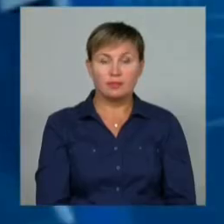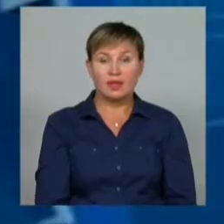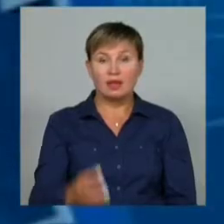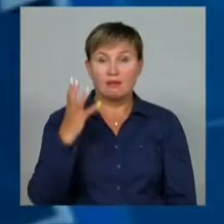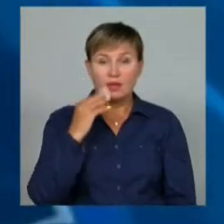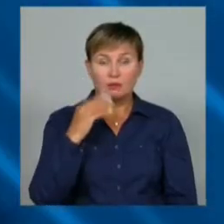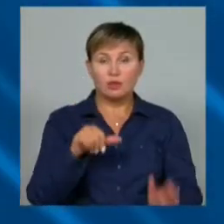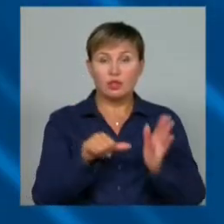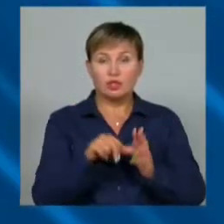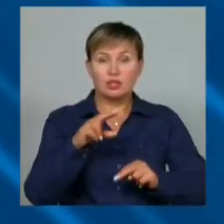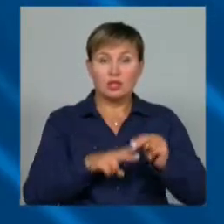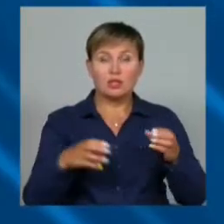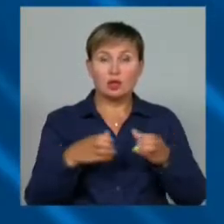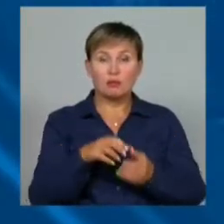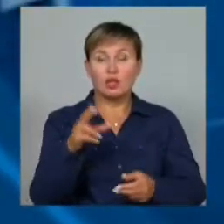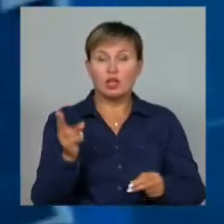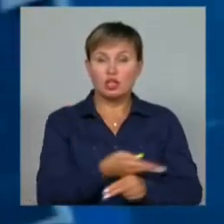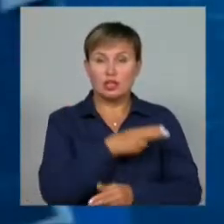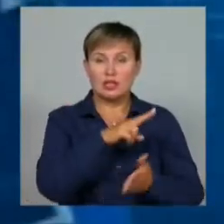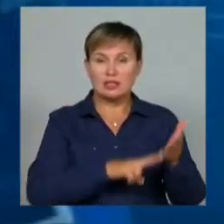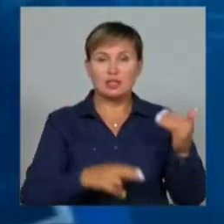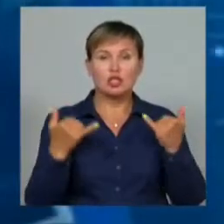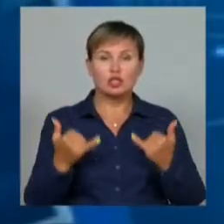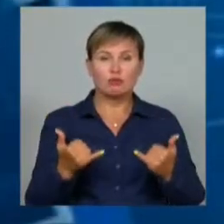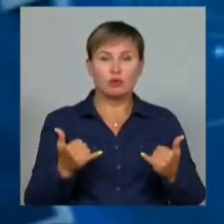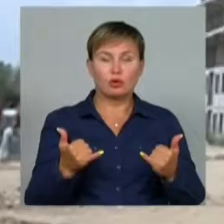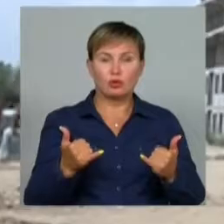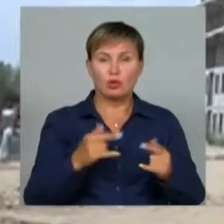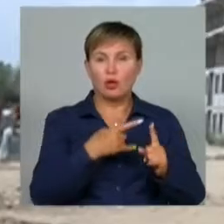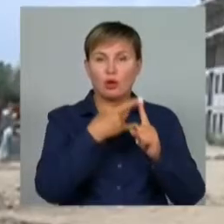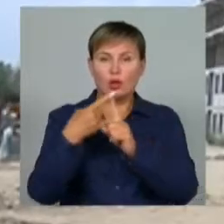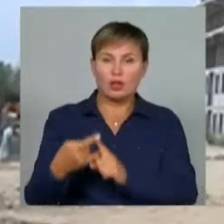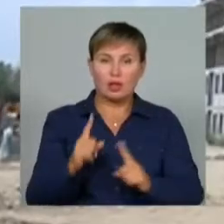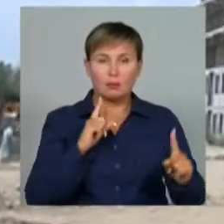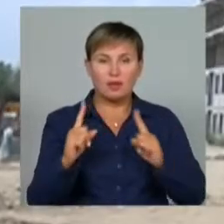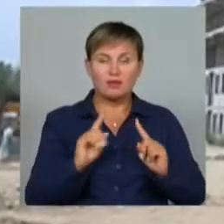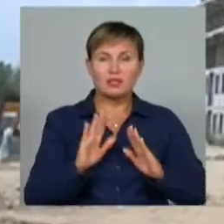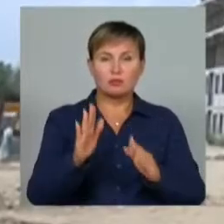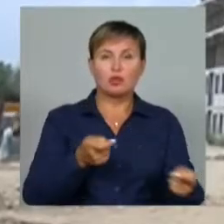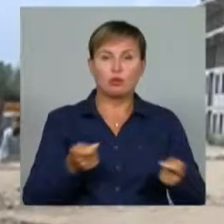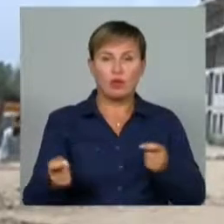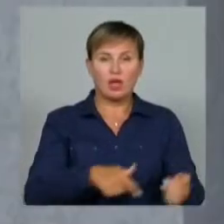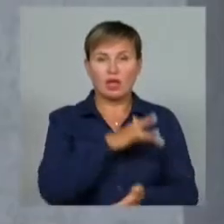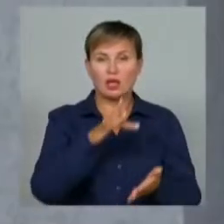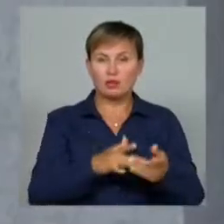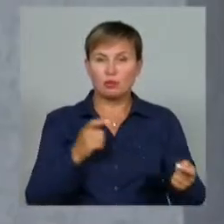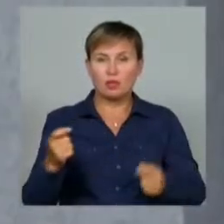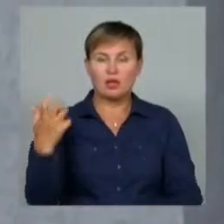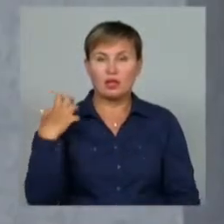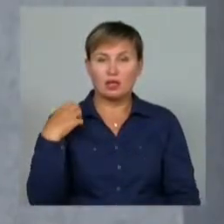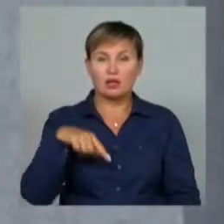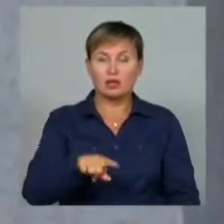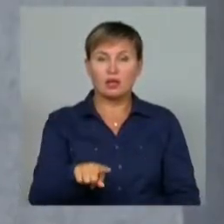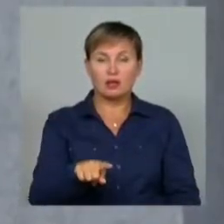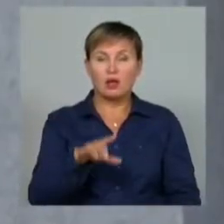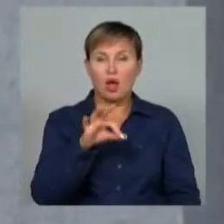В Алматы 6 строительных компаний лишились лицензии. Сегодня в ходе онлайн-брифинга заместитель руководителя городского управления градостроительного